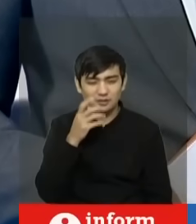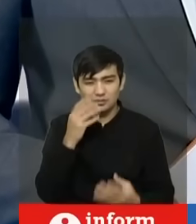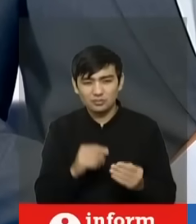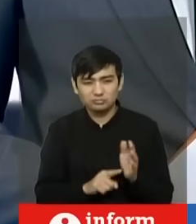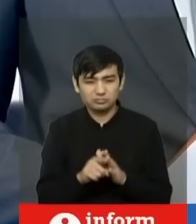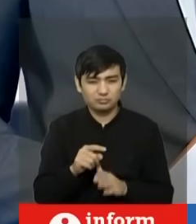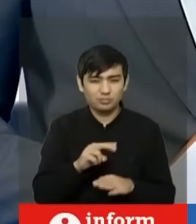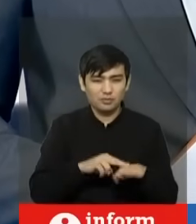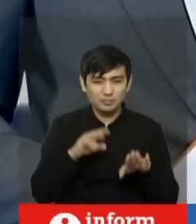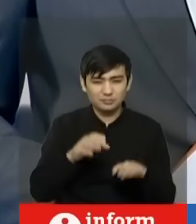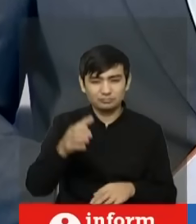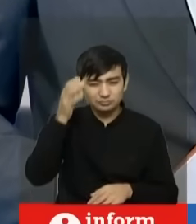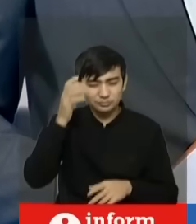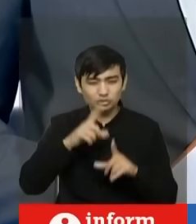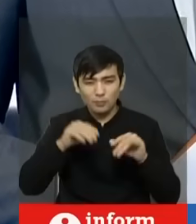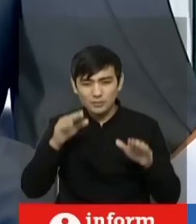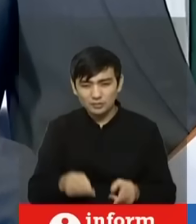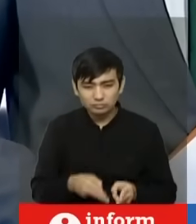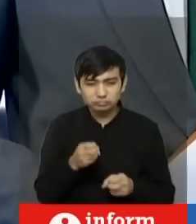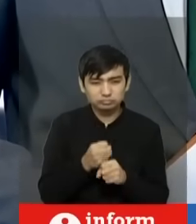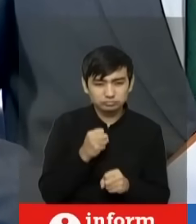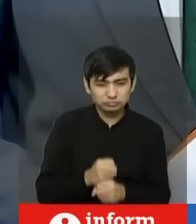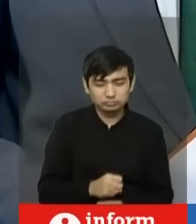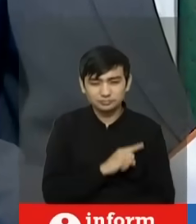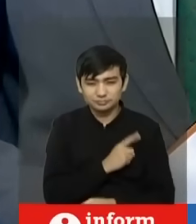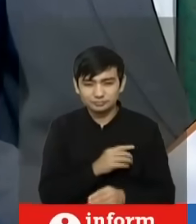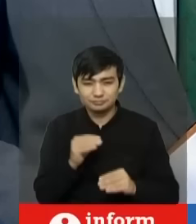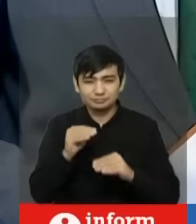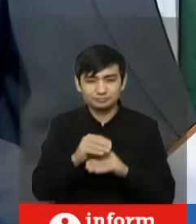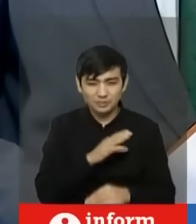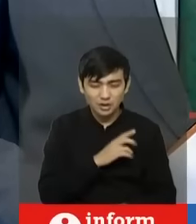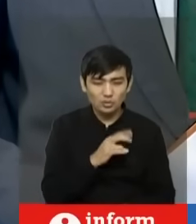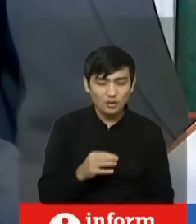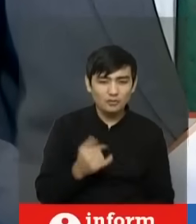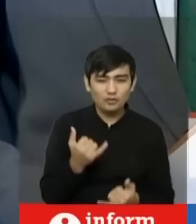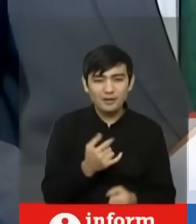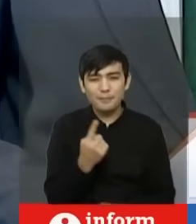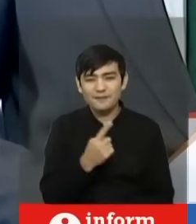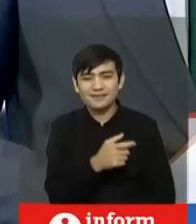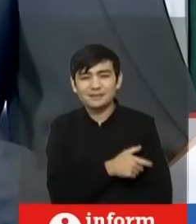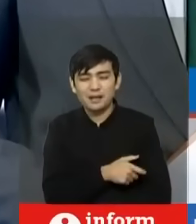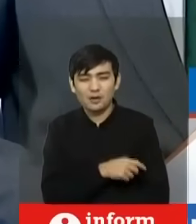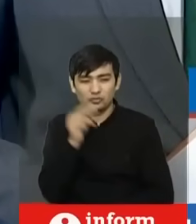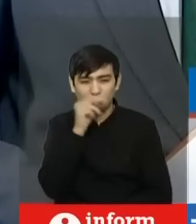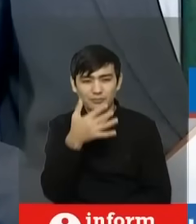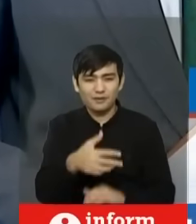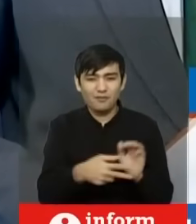сақшылары қаладағы білім ошақтарында қауіпсіздік шараларын күшейткен еді. Соған қарамастан бүгін 1-ші ауысымда оқитын 58 мыңға жуық баланың тек